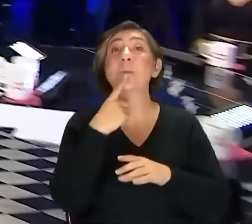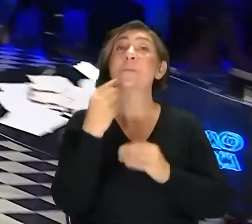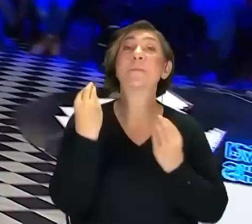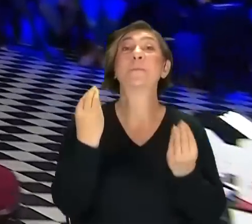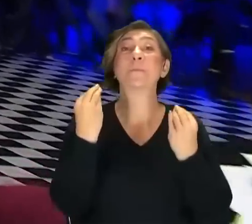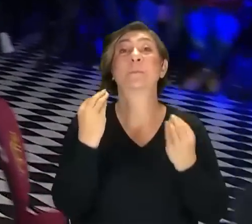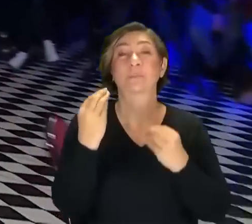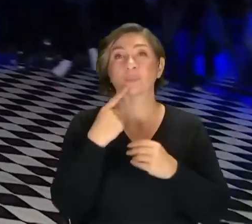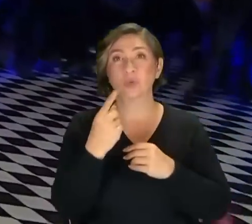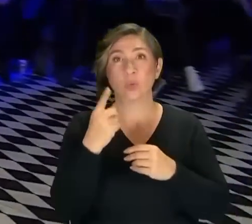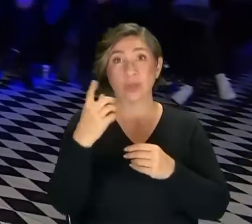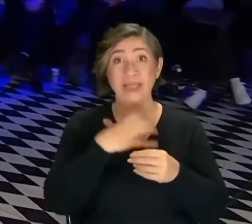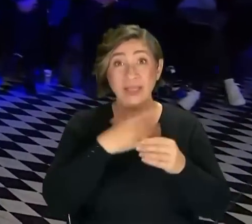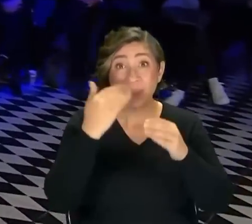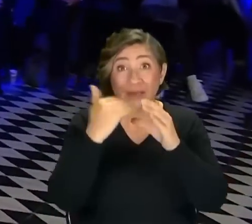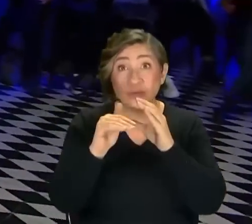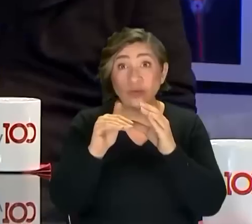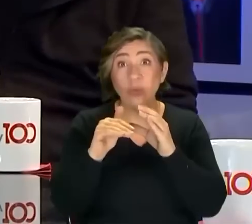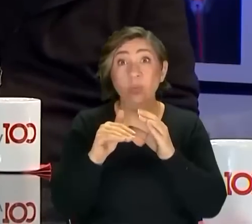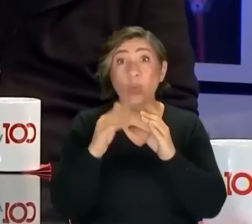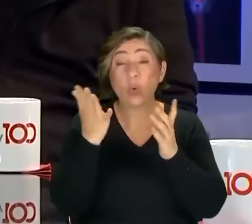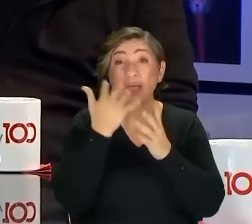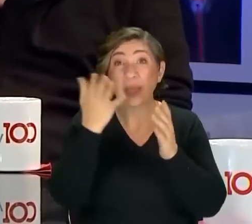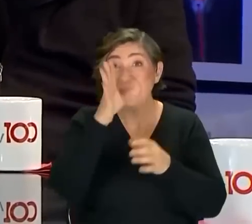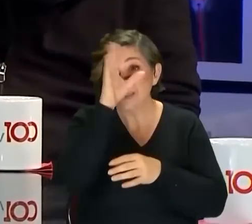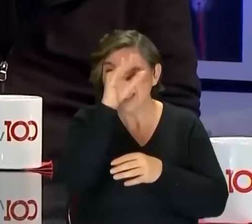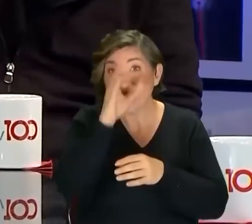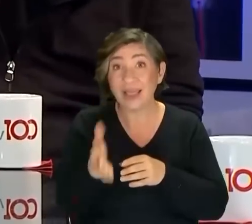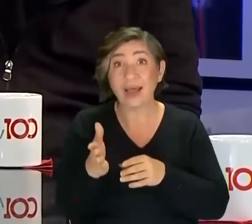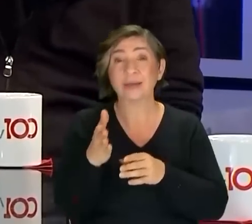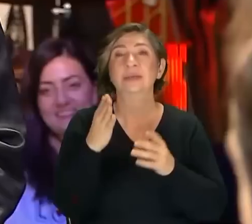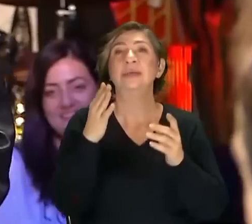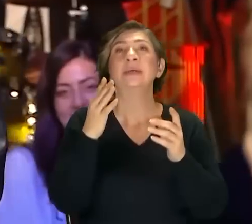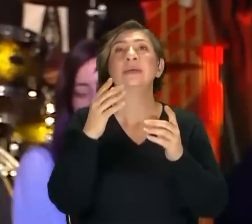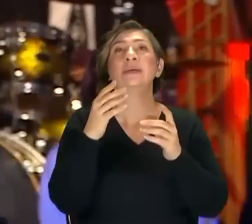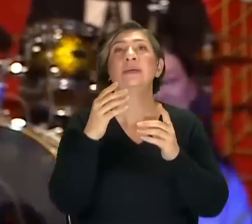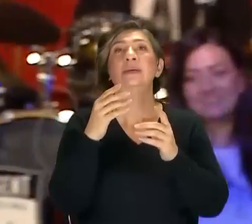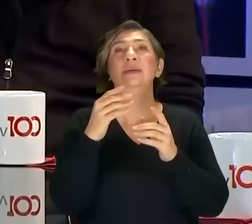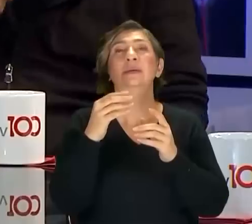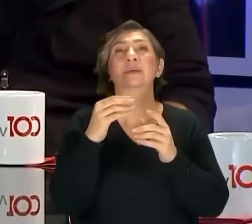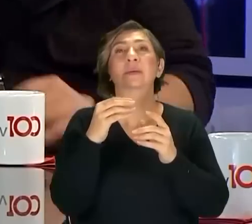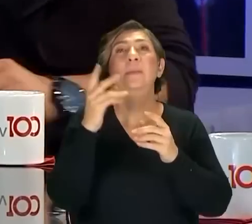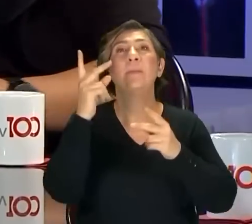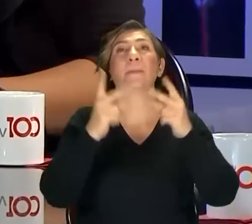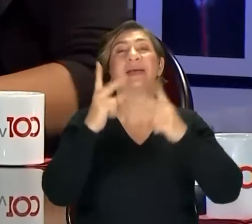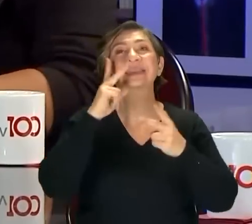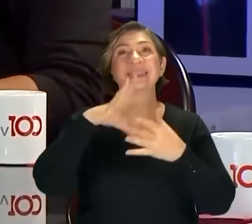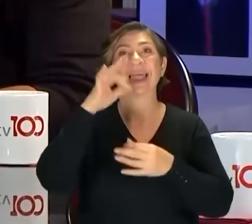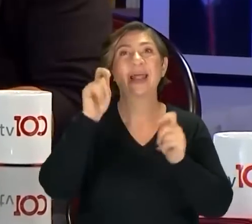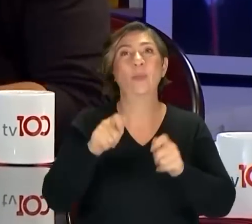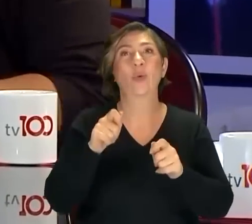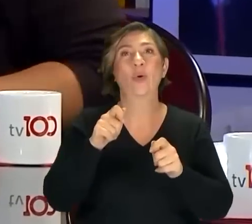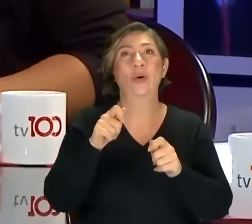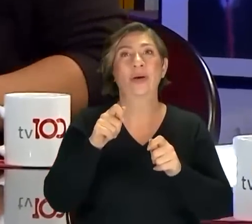çok lezzetliydi falan. Onu da mı kendileri yazıyorlar? Maalesef. O kadar mı sahtekarlık var? Şey çok garip. Şimdi hani bazı insanlar da yapıyor ya